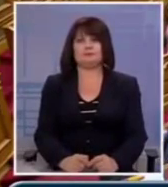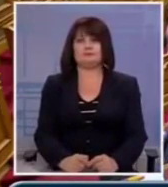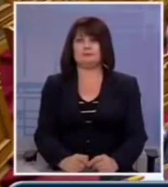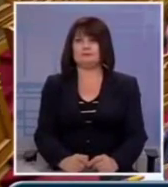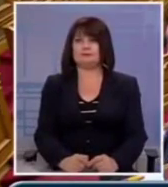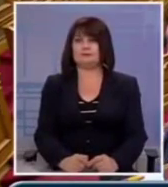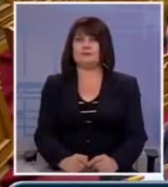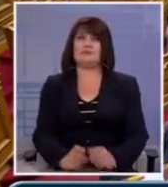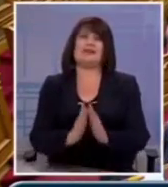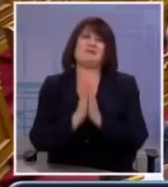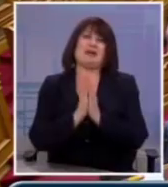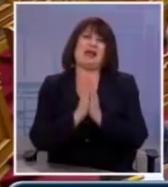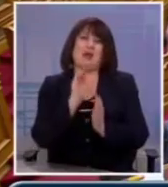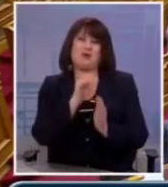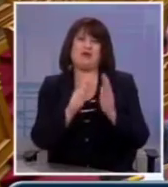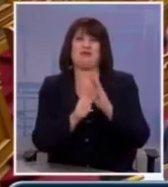Κύριε Πρόεδρε,